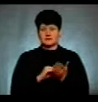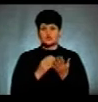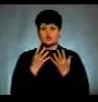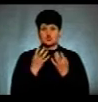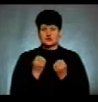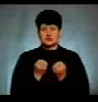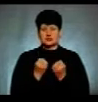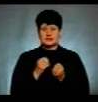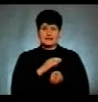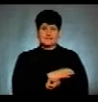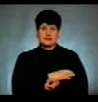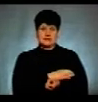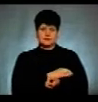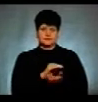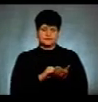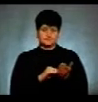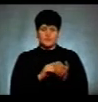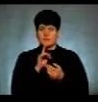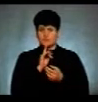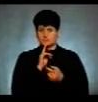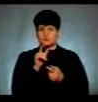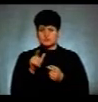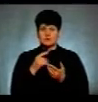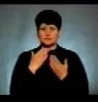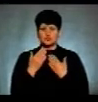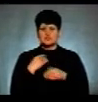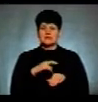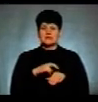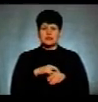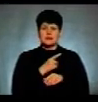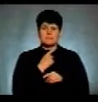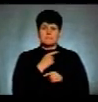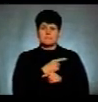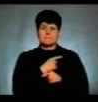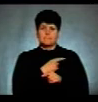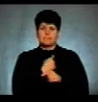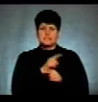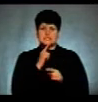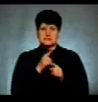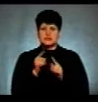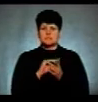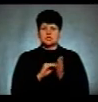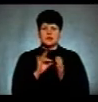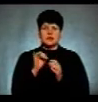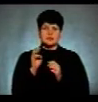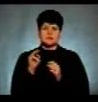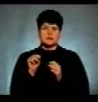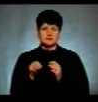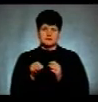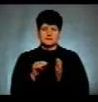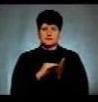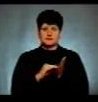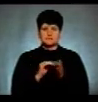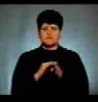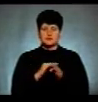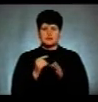від тиску. Поки пацієнт спілкується з лікарем, медсестра Ірина Концевич виписує рецепт. Пишемо